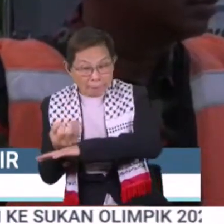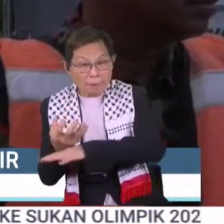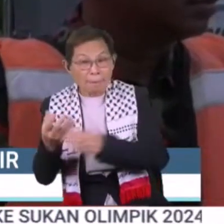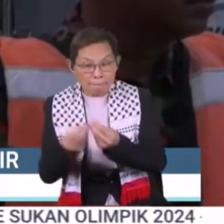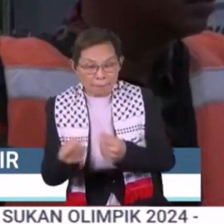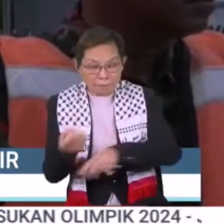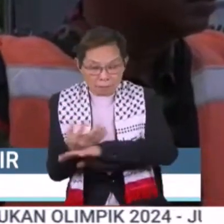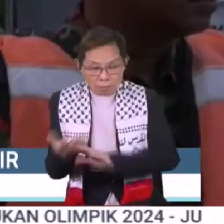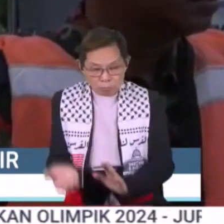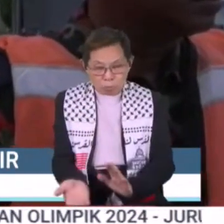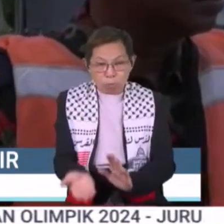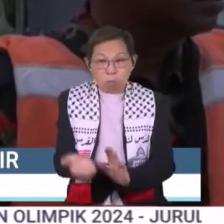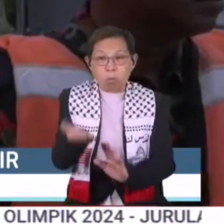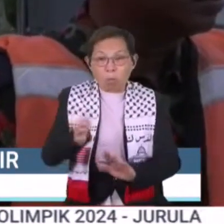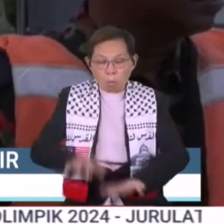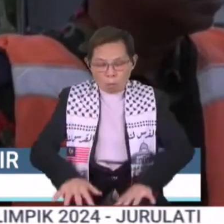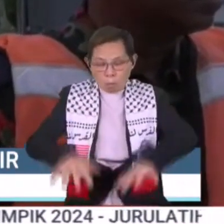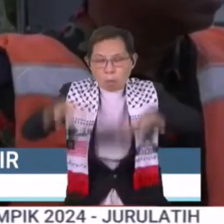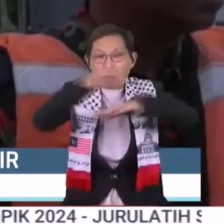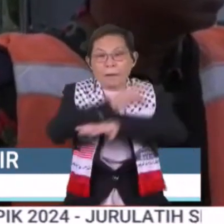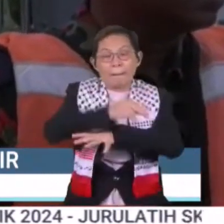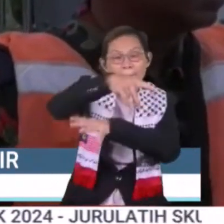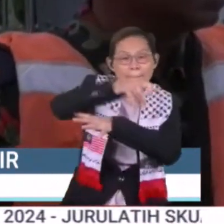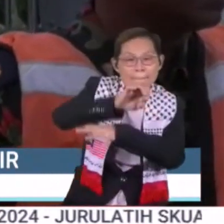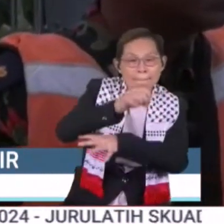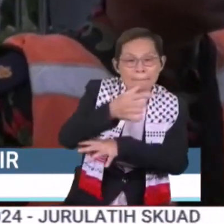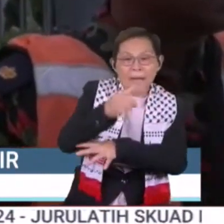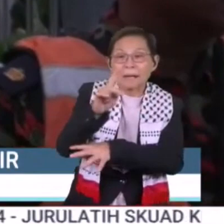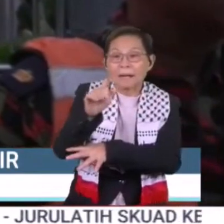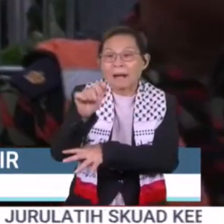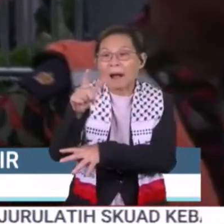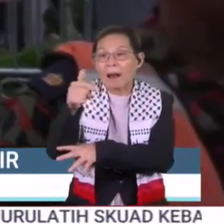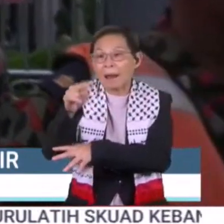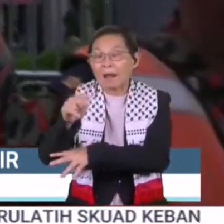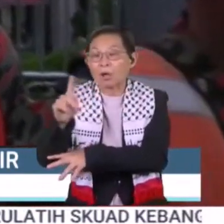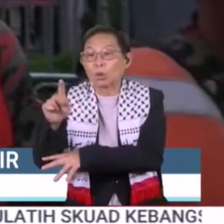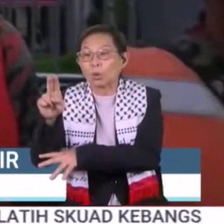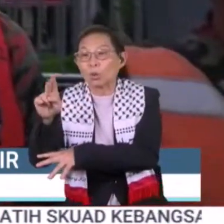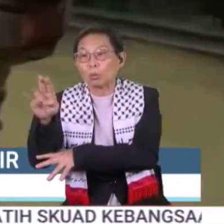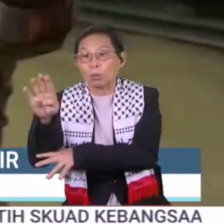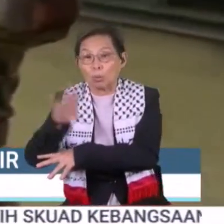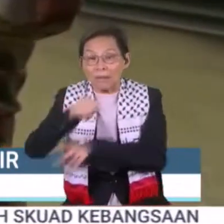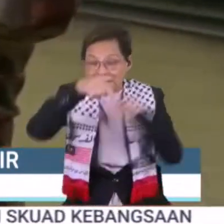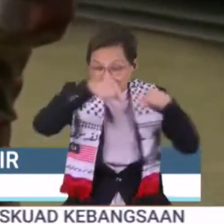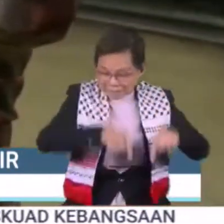akan naik dan juga Pangkalan Kubu. Di sini dia akan surut.